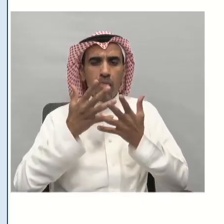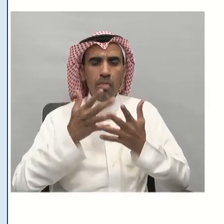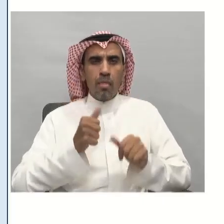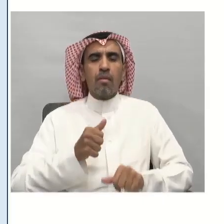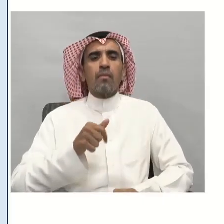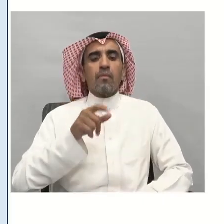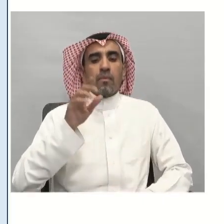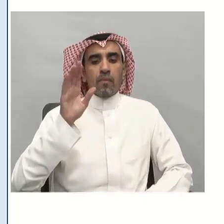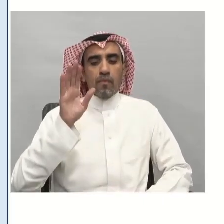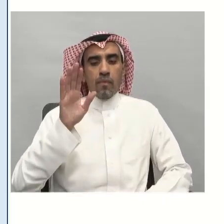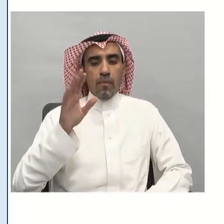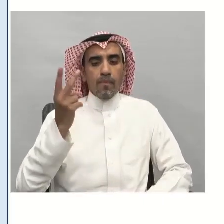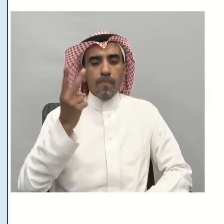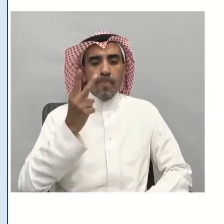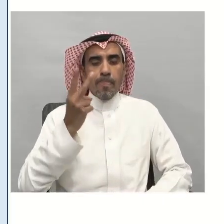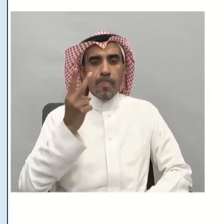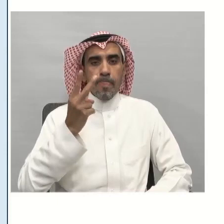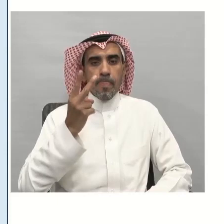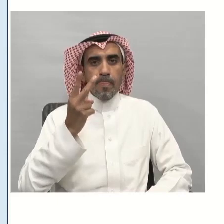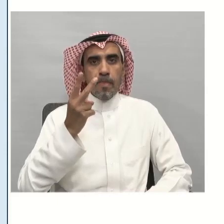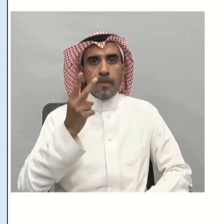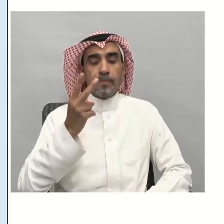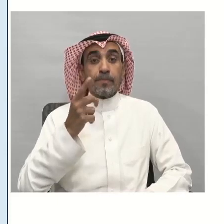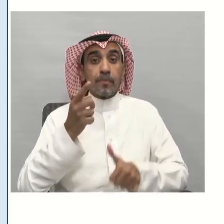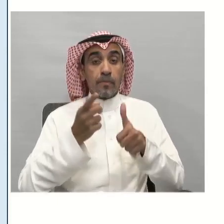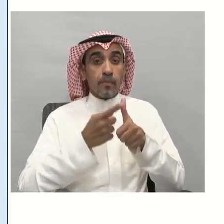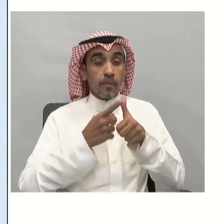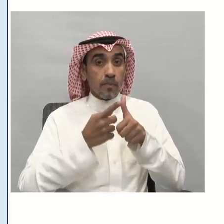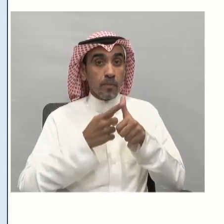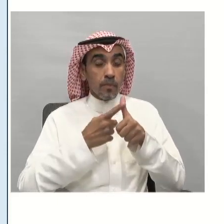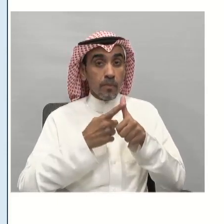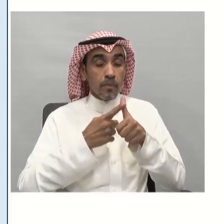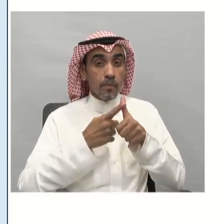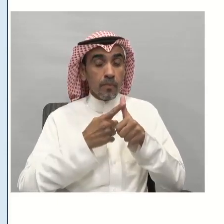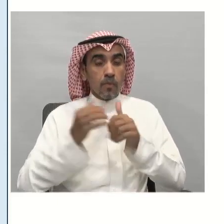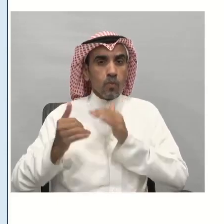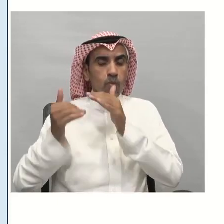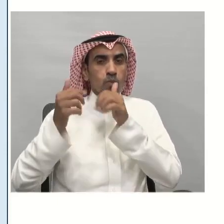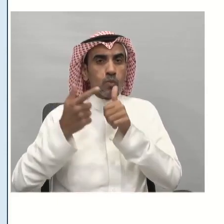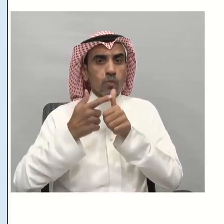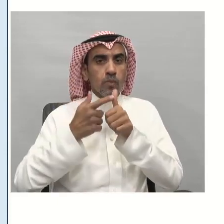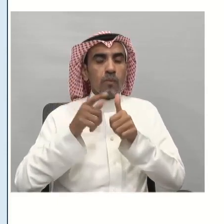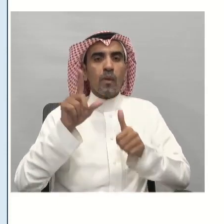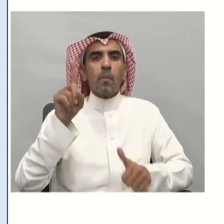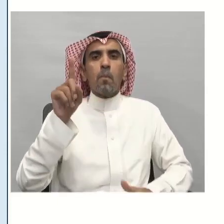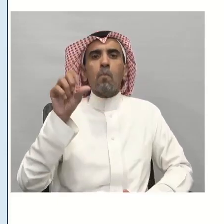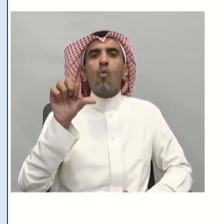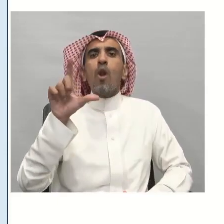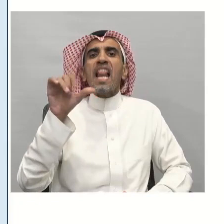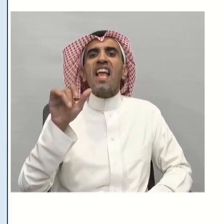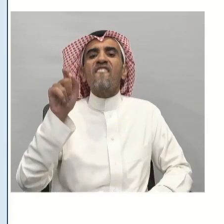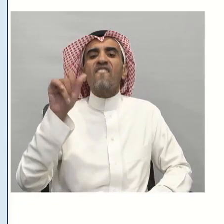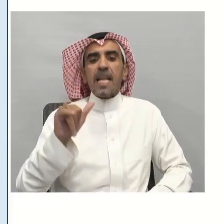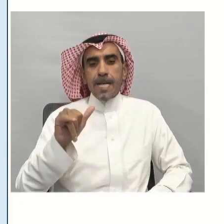تمر في طورين جسميين رئيسيين. أول طور من أطوار اللاسعات هو الطور ماذا؟ البوليبي. الطور ماذا؟